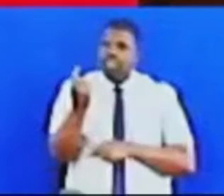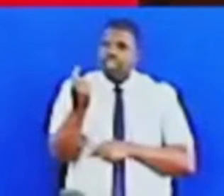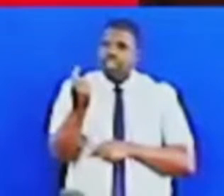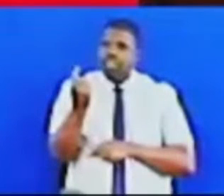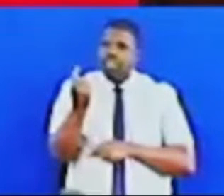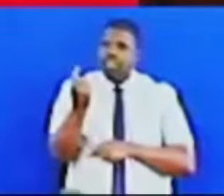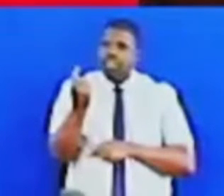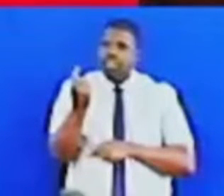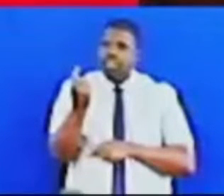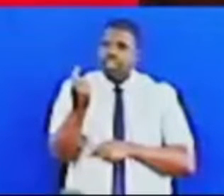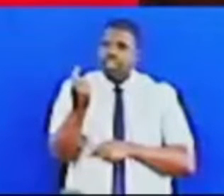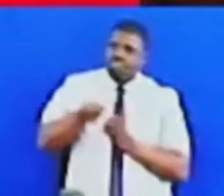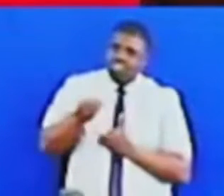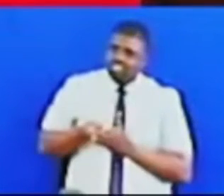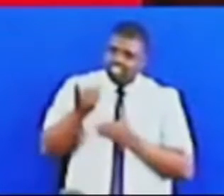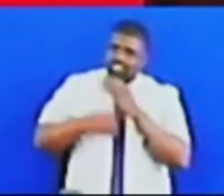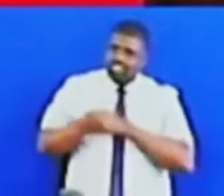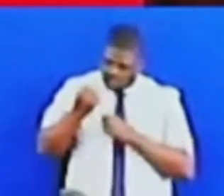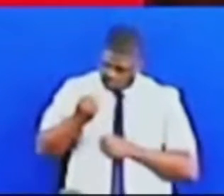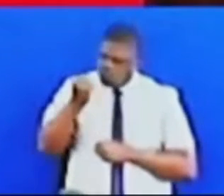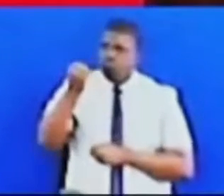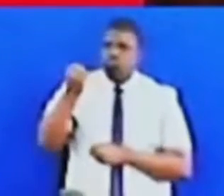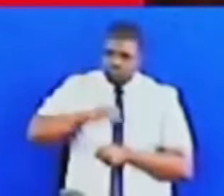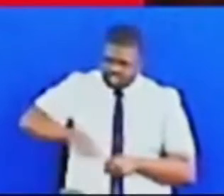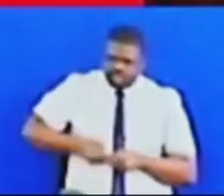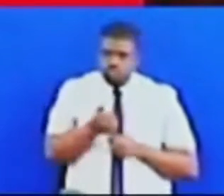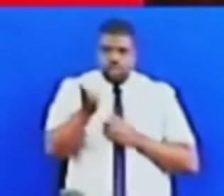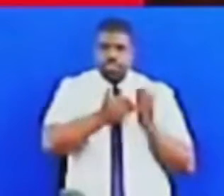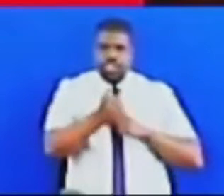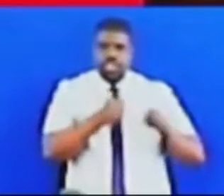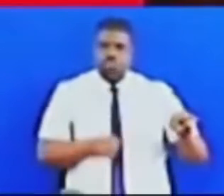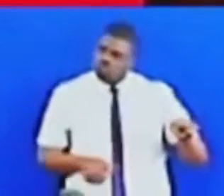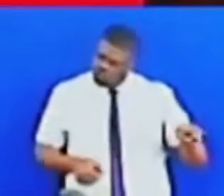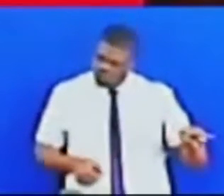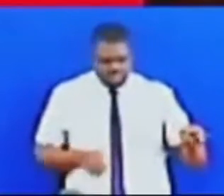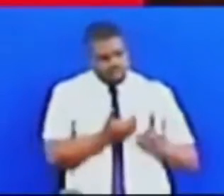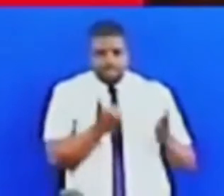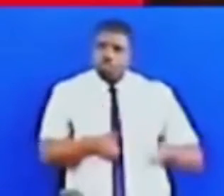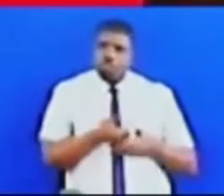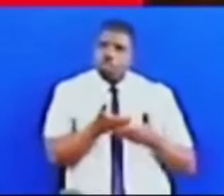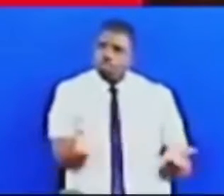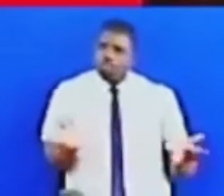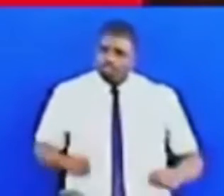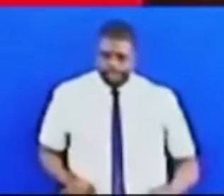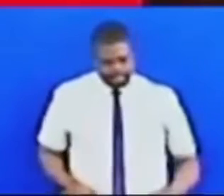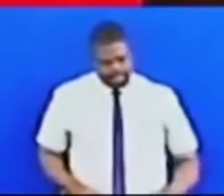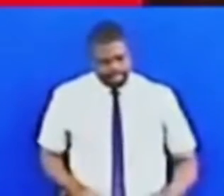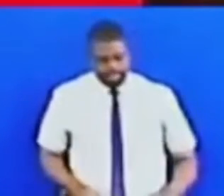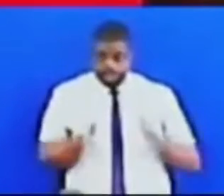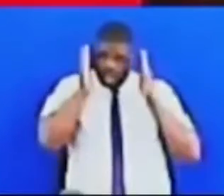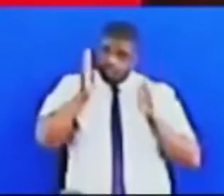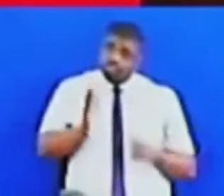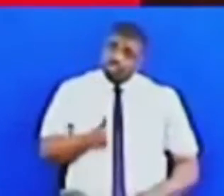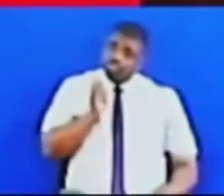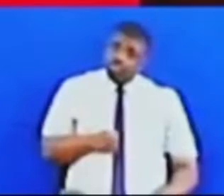kwa kuokoa fedha zinazokwenda kuteketea kwenye maeneo ambayo hayana sababu. Lakini Mheshimiwa Speaker,